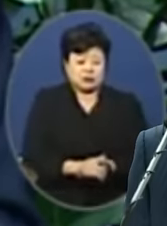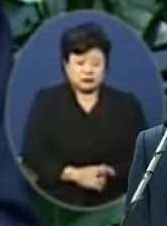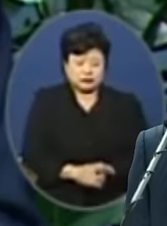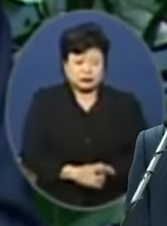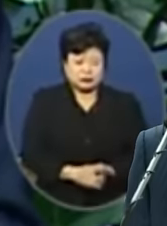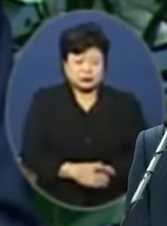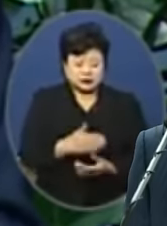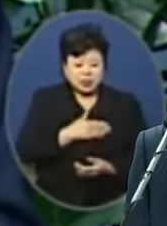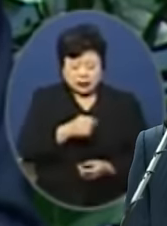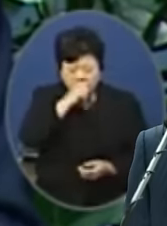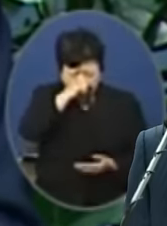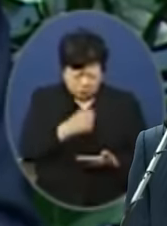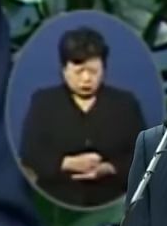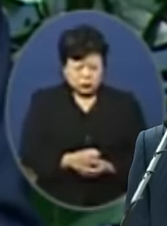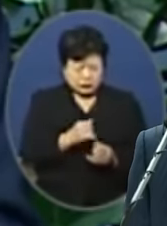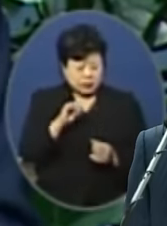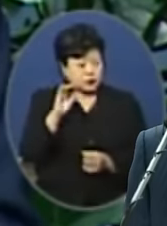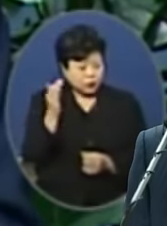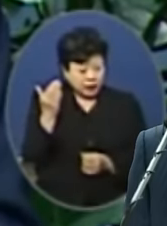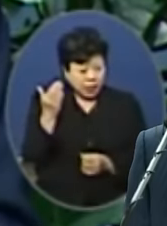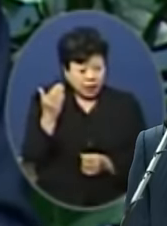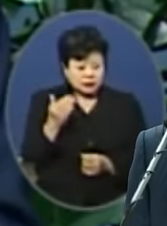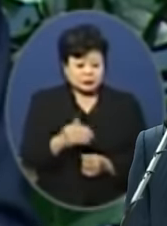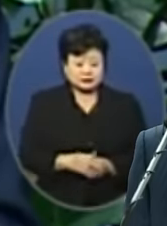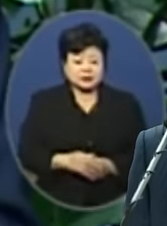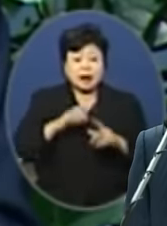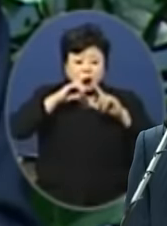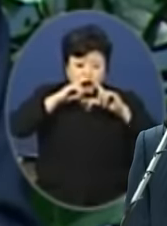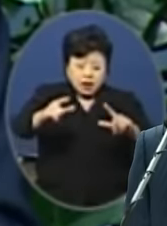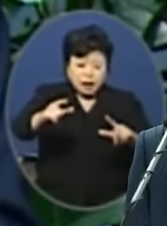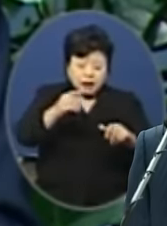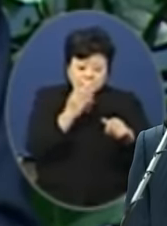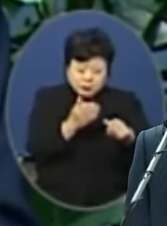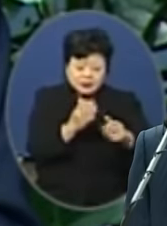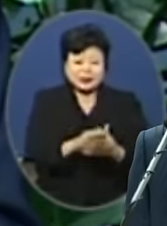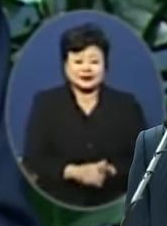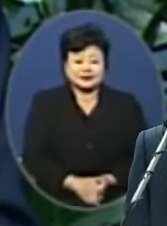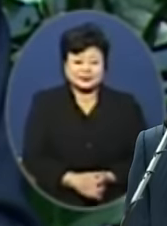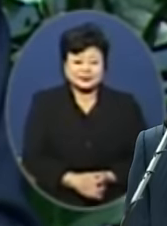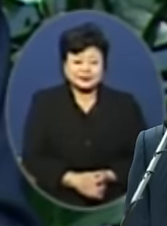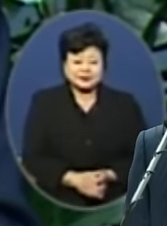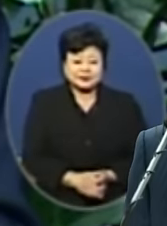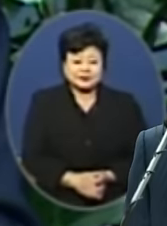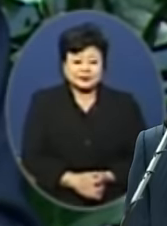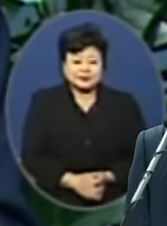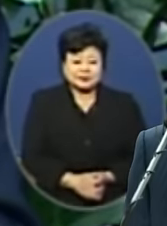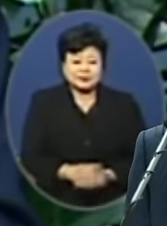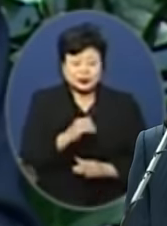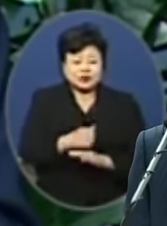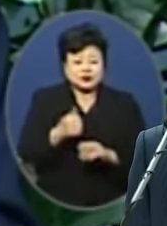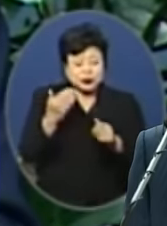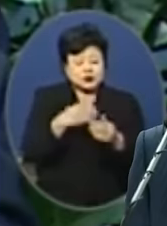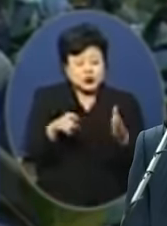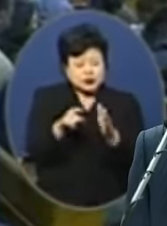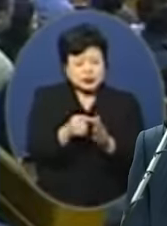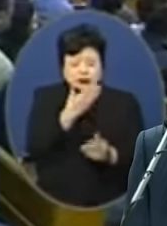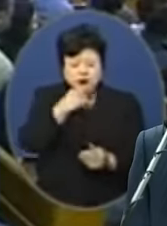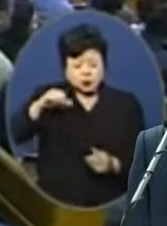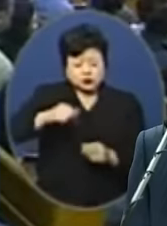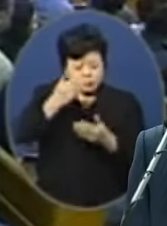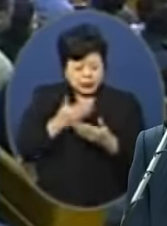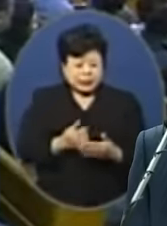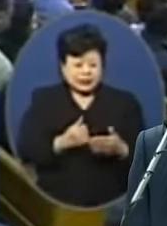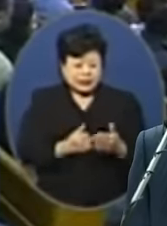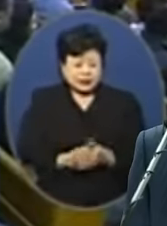청산하셨으므로 나는 현존한 사람이다. 그렇게 말을 해야 되는 것입니다. 그리스도께서 우리를 위하여 저주를